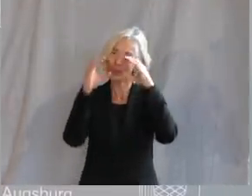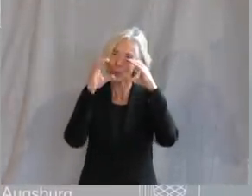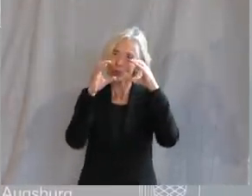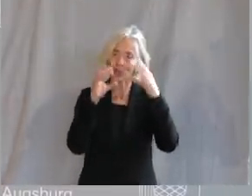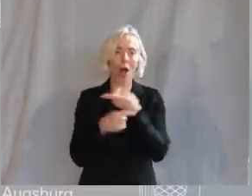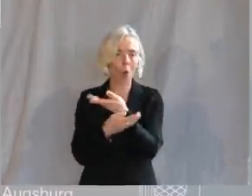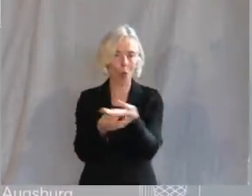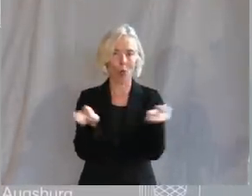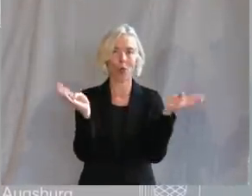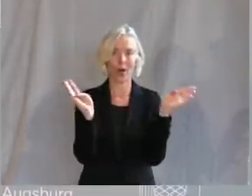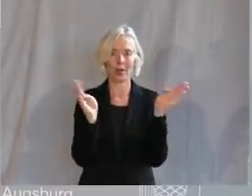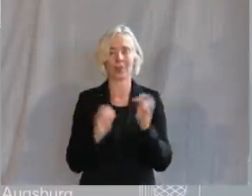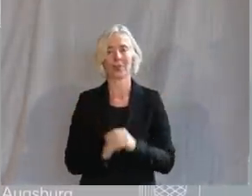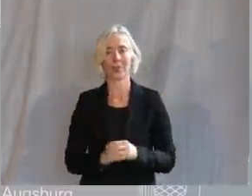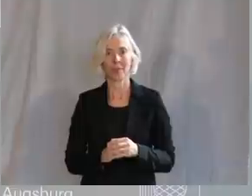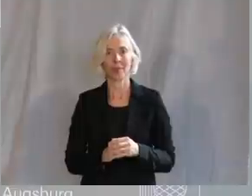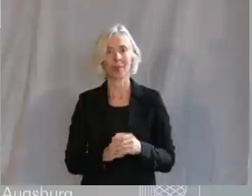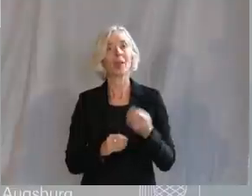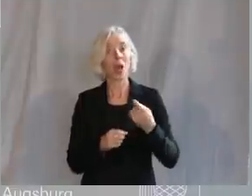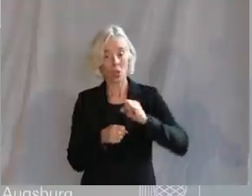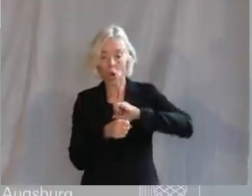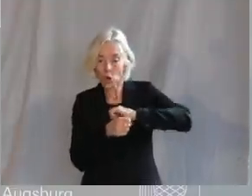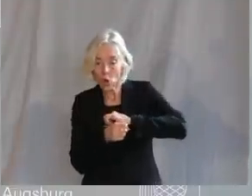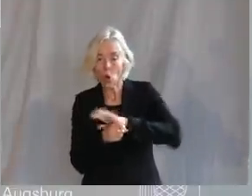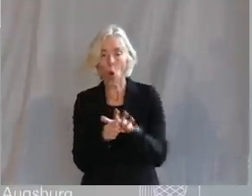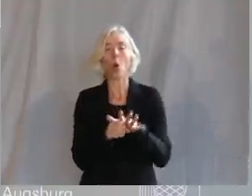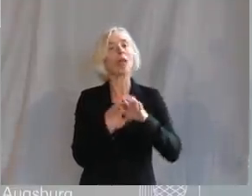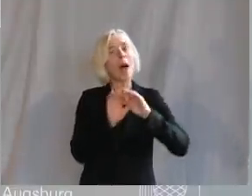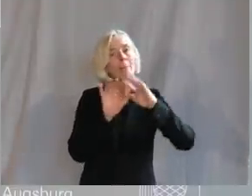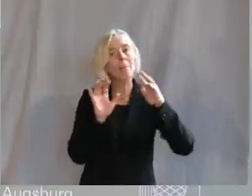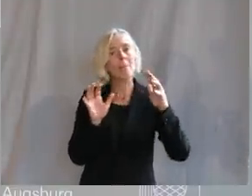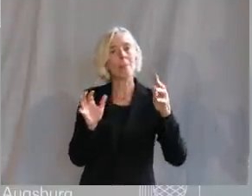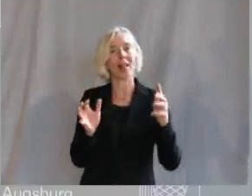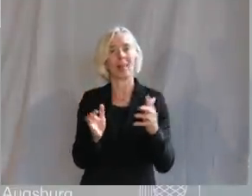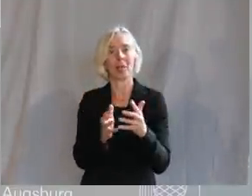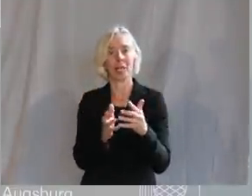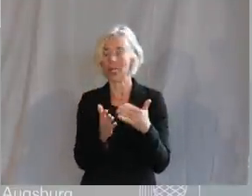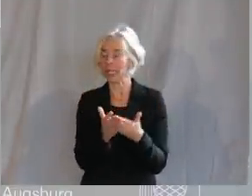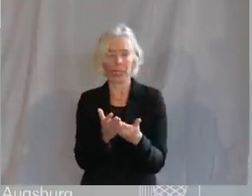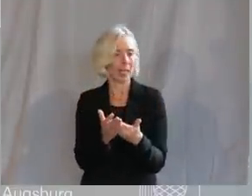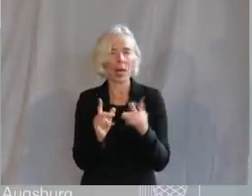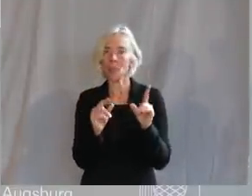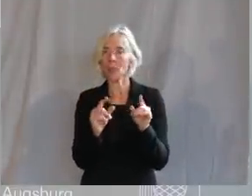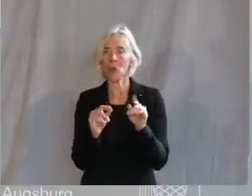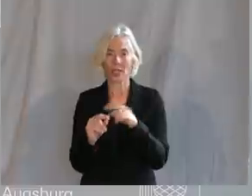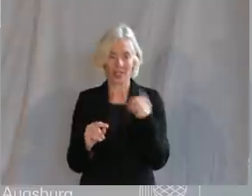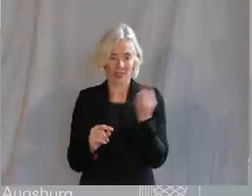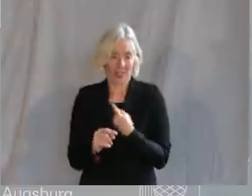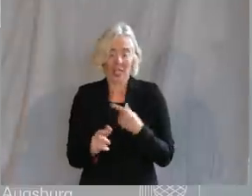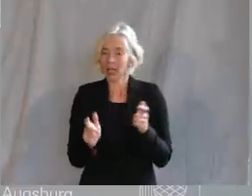sich vor allem auch in dem Maß an Solidarität entscheiden, mit dem wir als Gesellschaft bereit sind zu